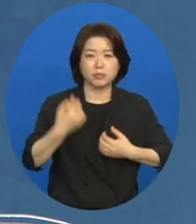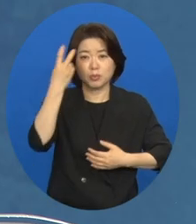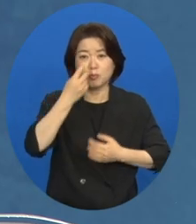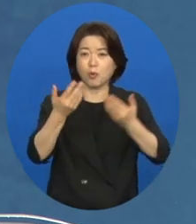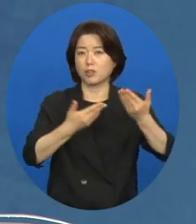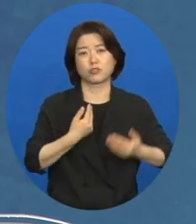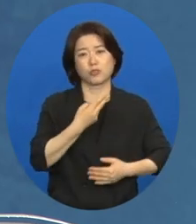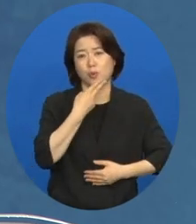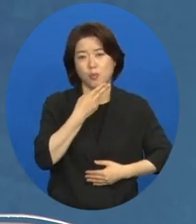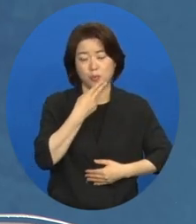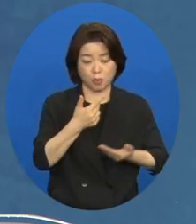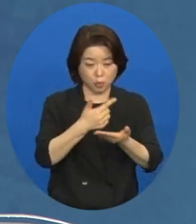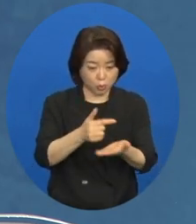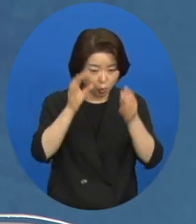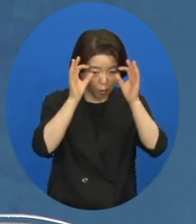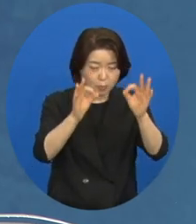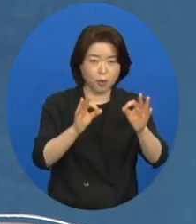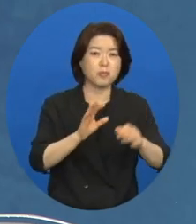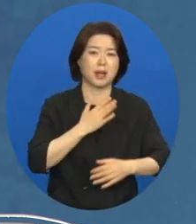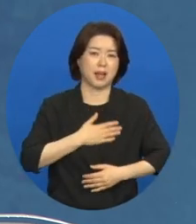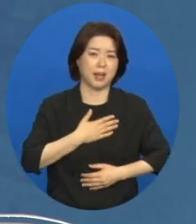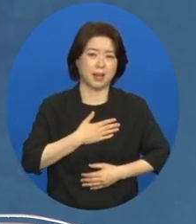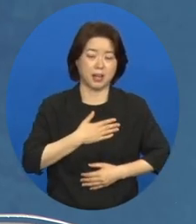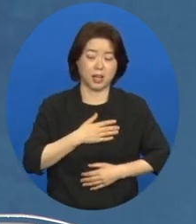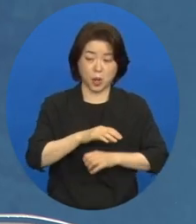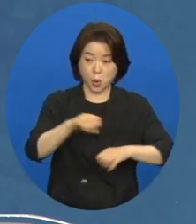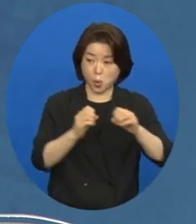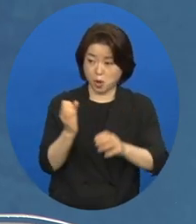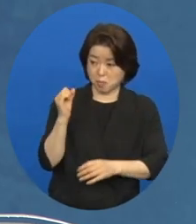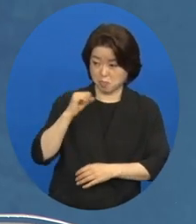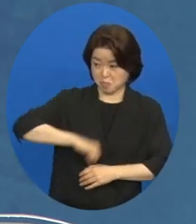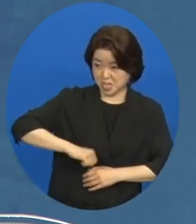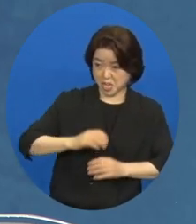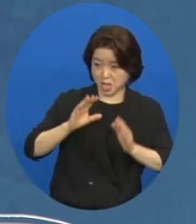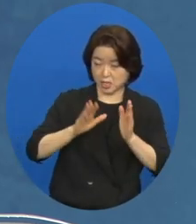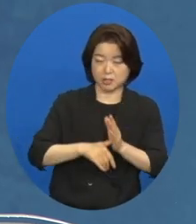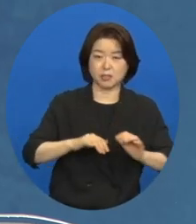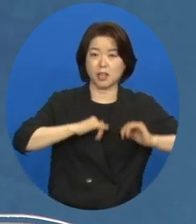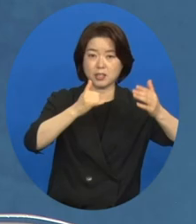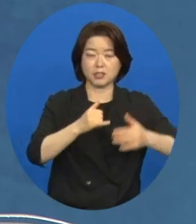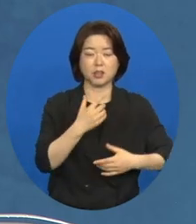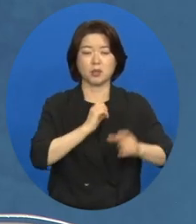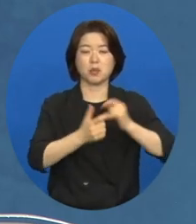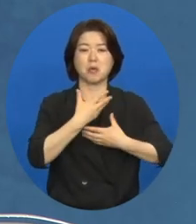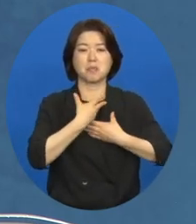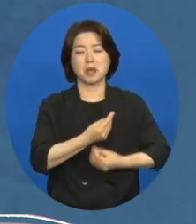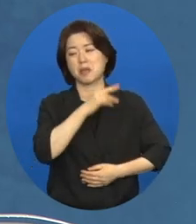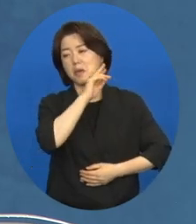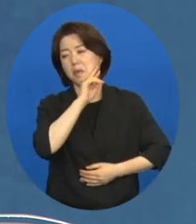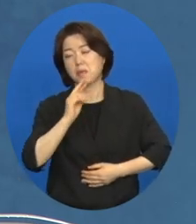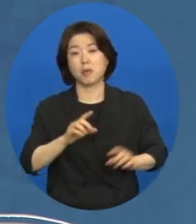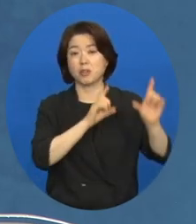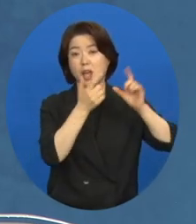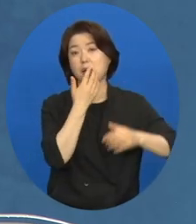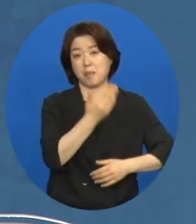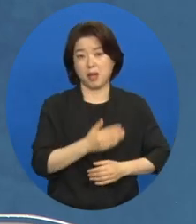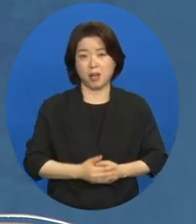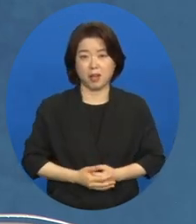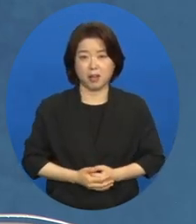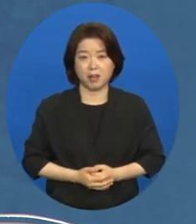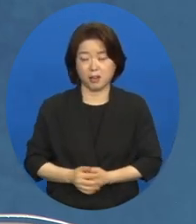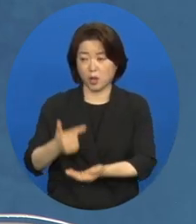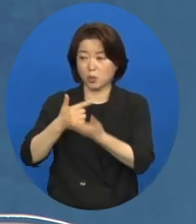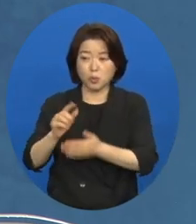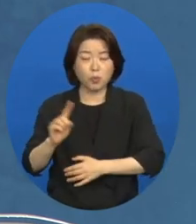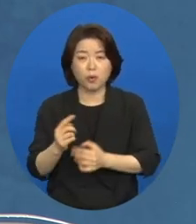놓인 상황만 봐도 그렇죠. 오히려 불순종했을 때 세상에서 더 편안하고 안락할 수 있죠. 노아가